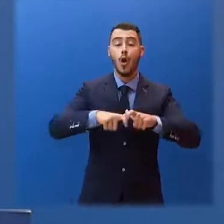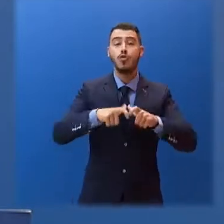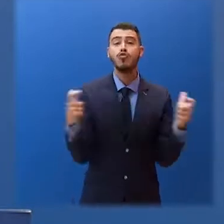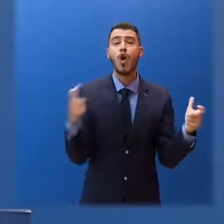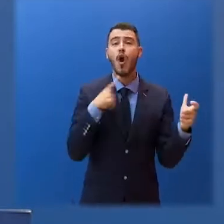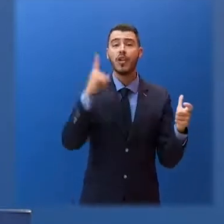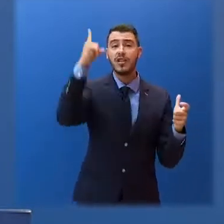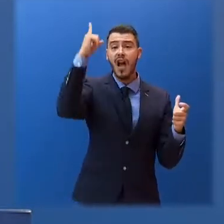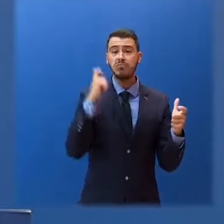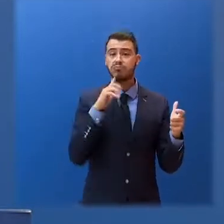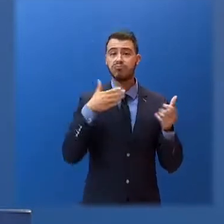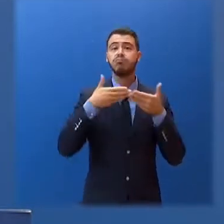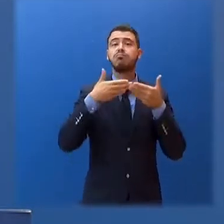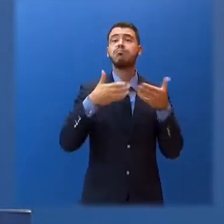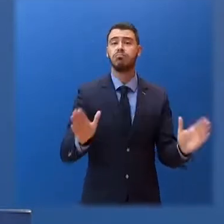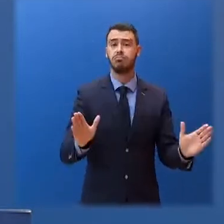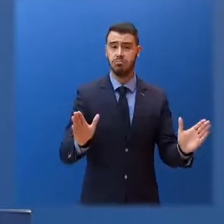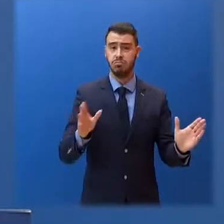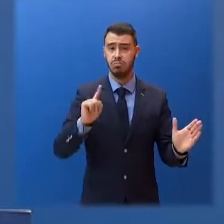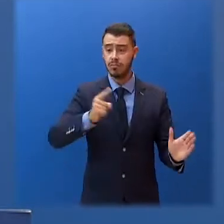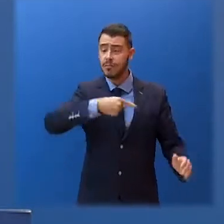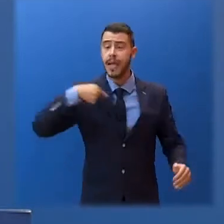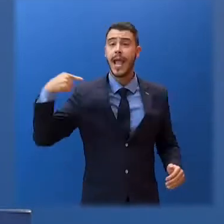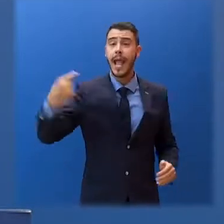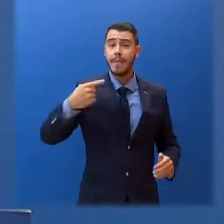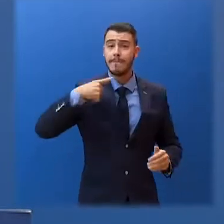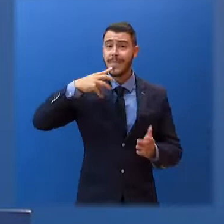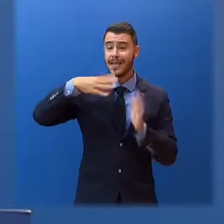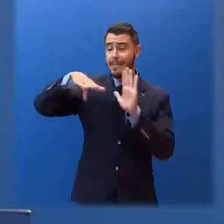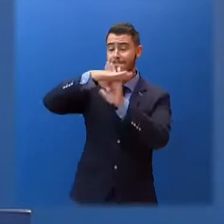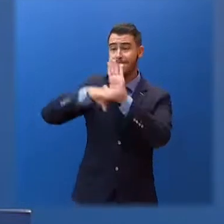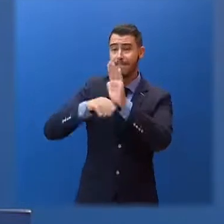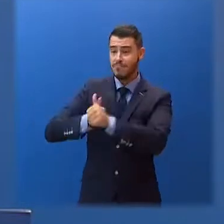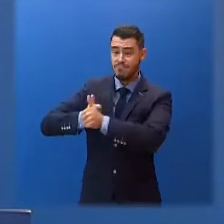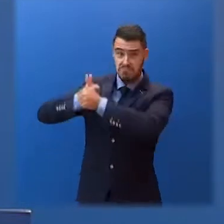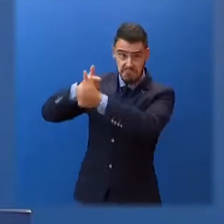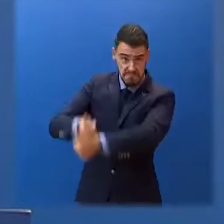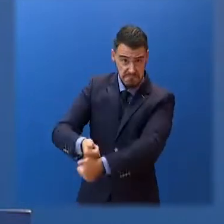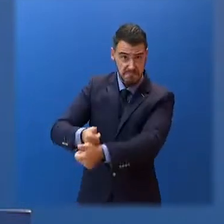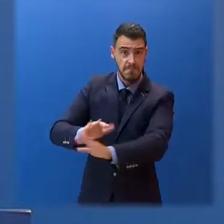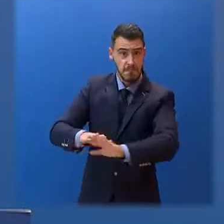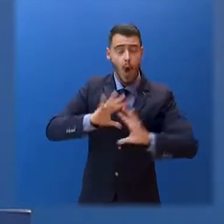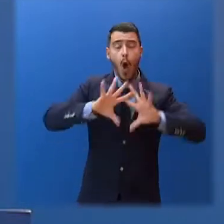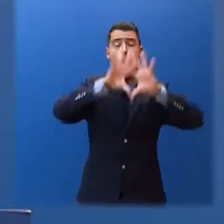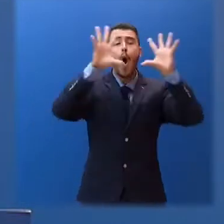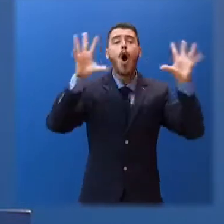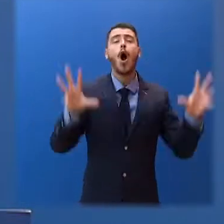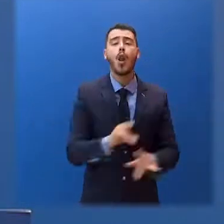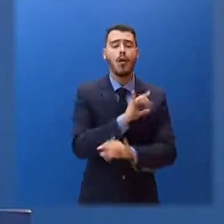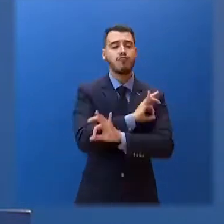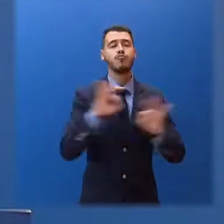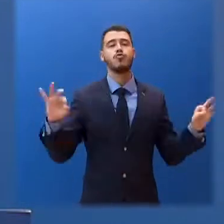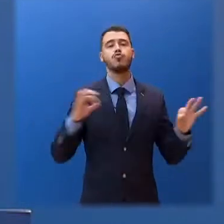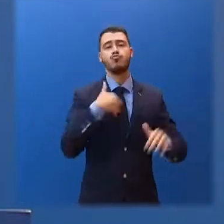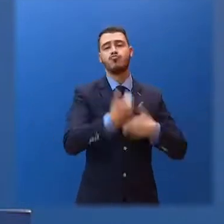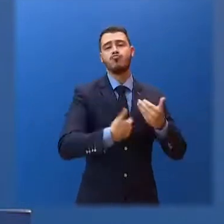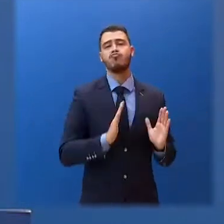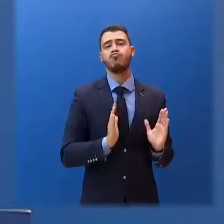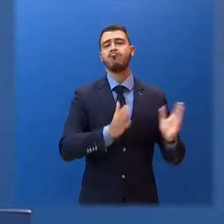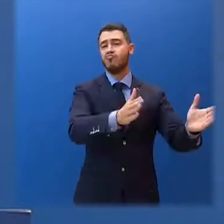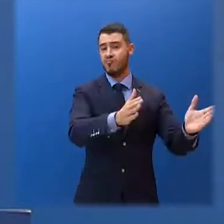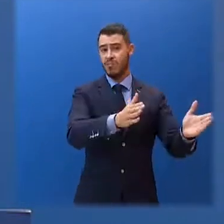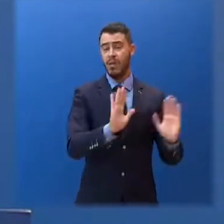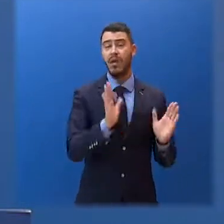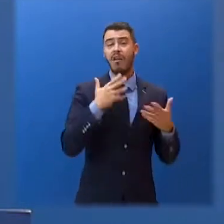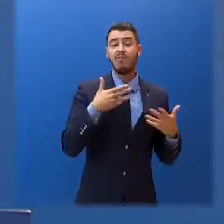Αν τηρήσουμε τα μέτρα που συστήνουν οι ειδικοί και έχει αποφασίσει η κυβέρνηση, όλα θα πάνε καλά. Αν αφήσουμε τον εαυτό